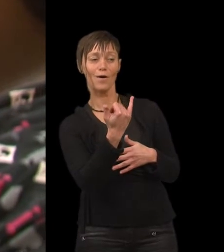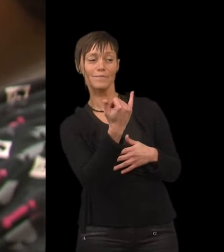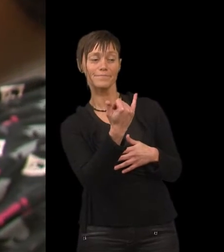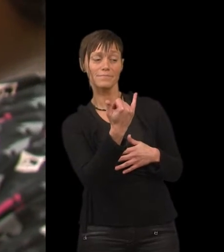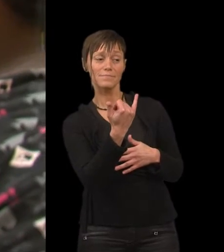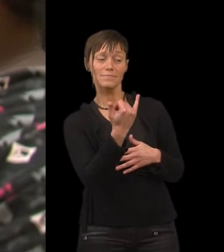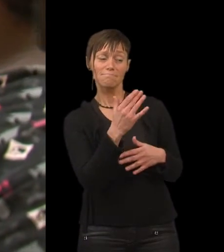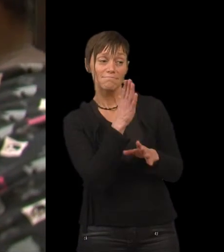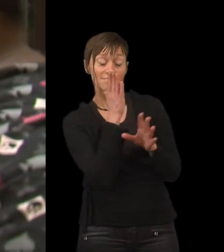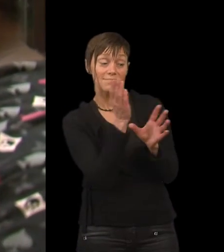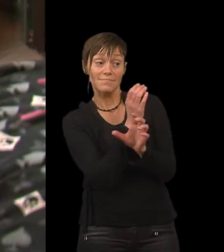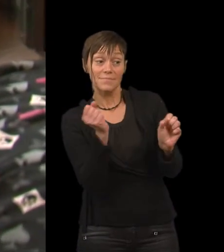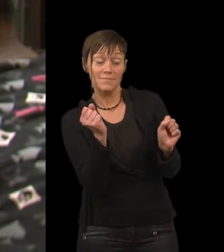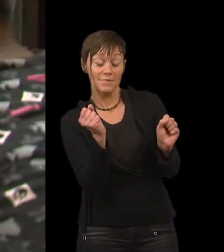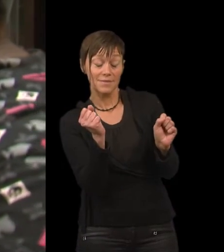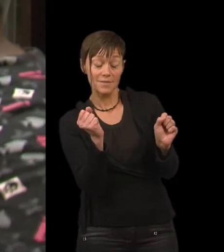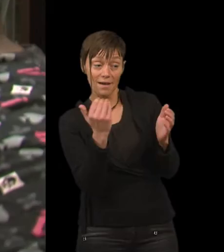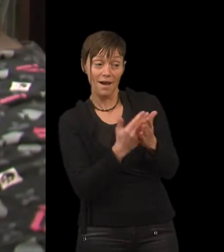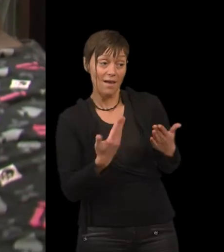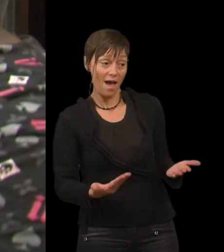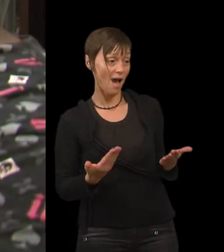to stop and now.